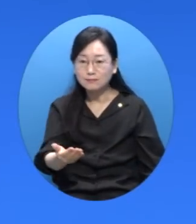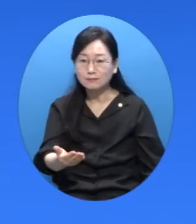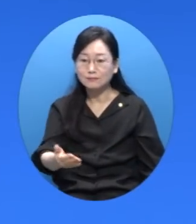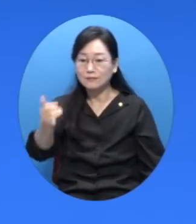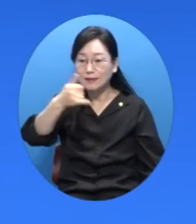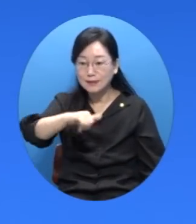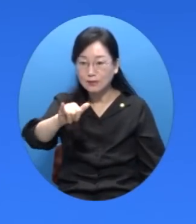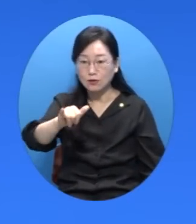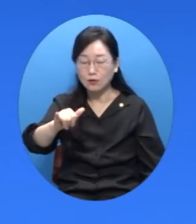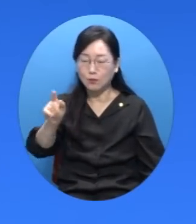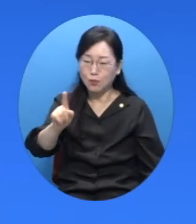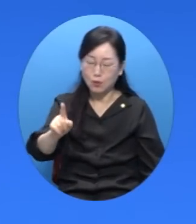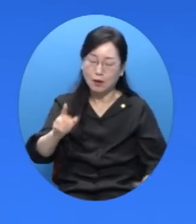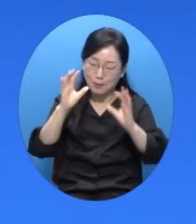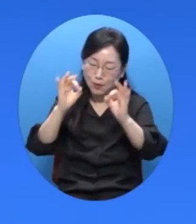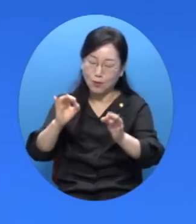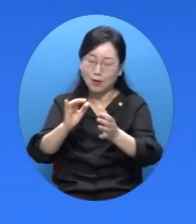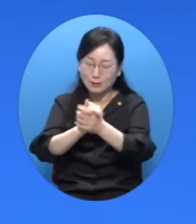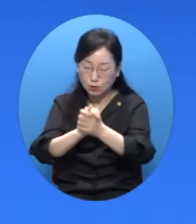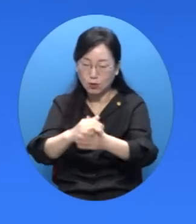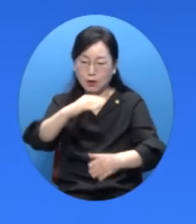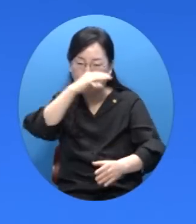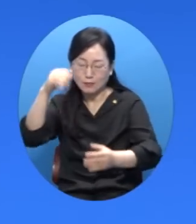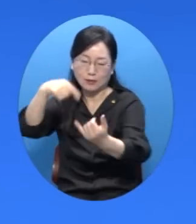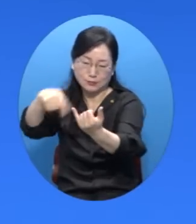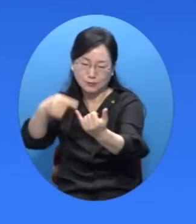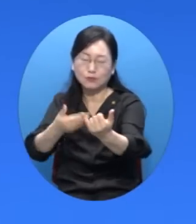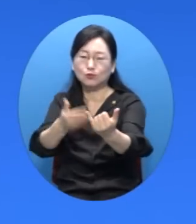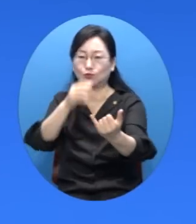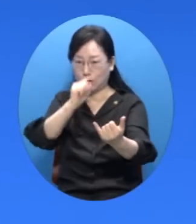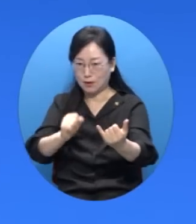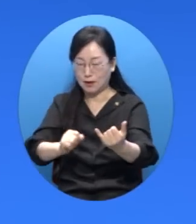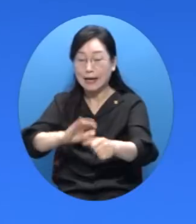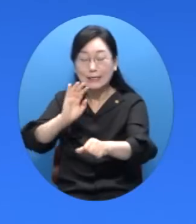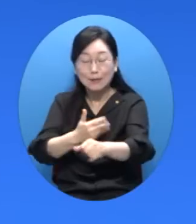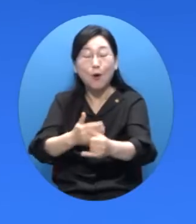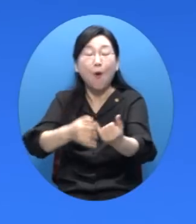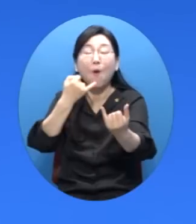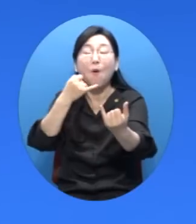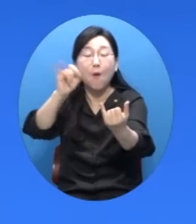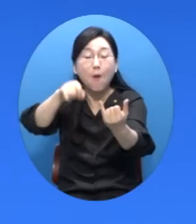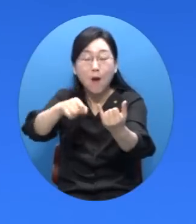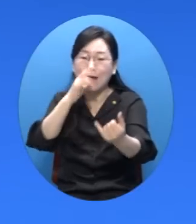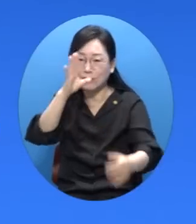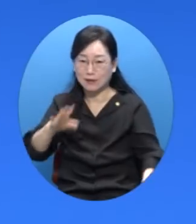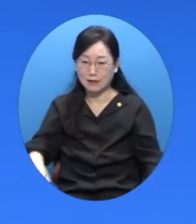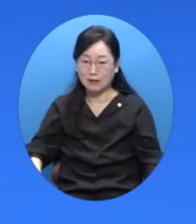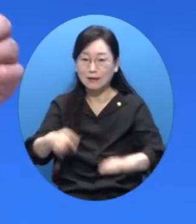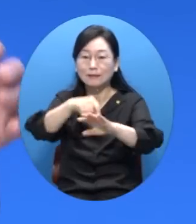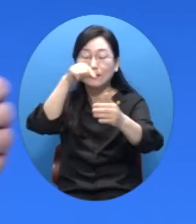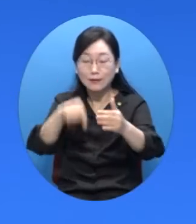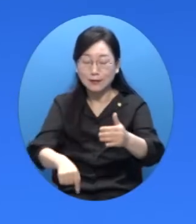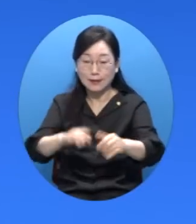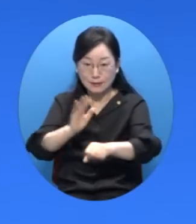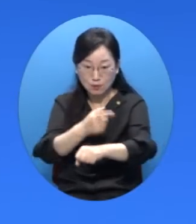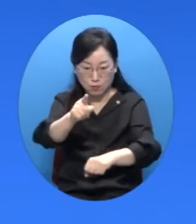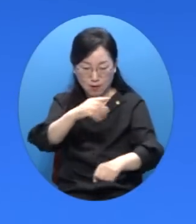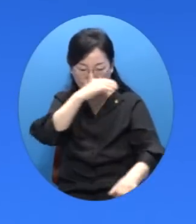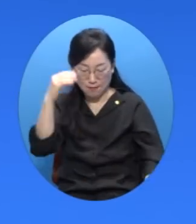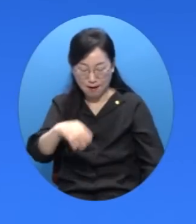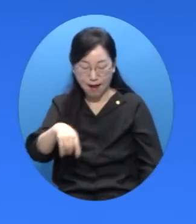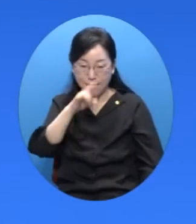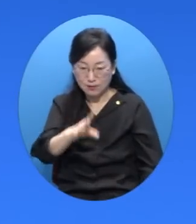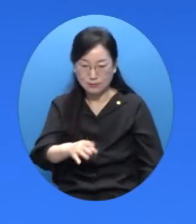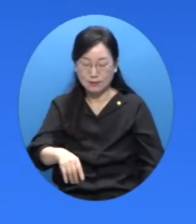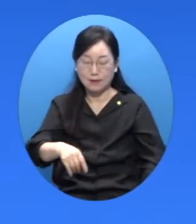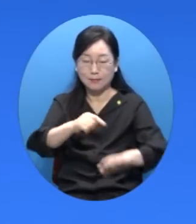자녀를 기도로 하면서 바르게 키워야 되는 것입니다. 잘못된 것도 어여어여해서는 안 되는 것입니다. 그 마음 가운데 잘못된 것을 바로잡아줄 때